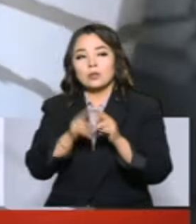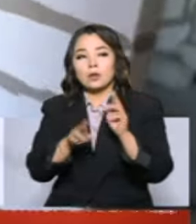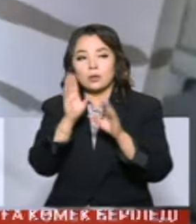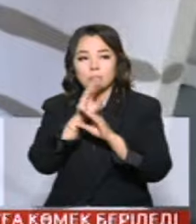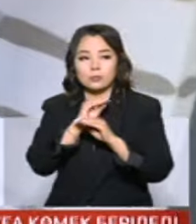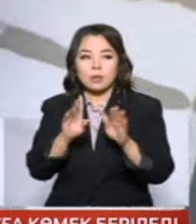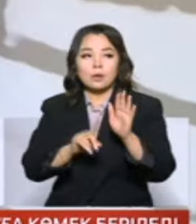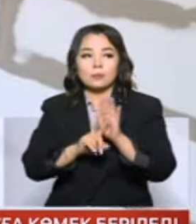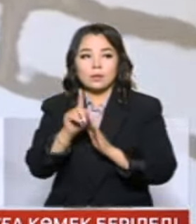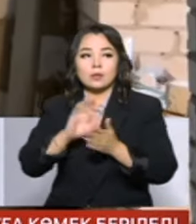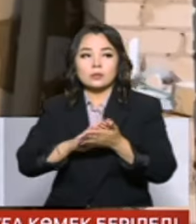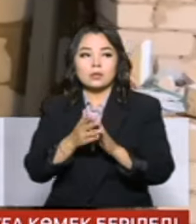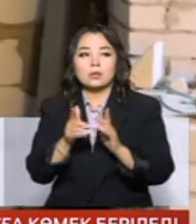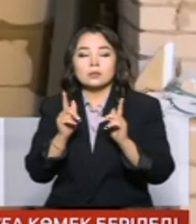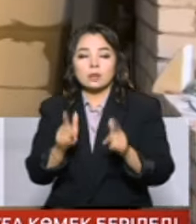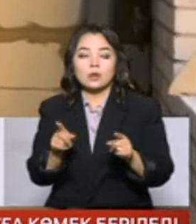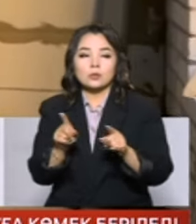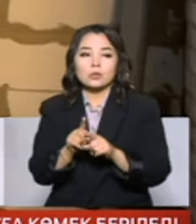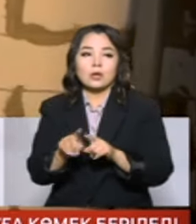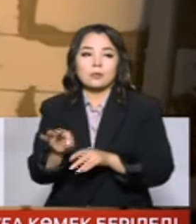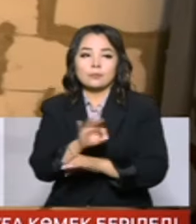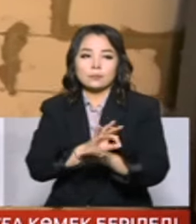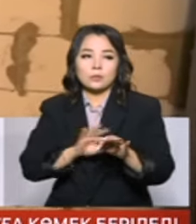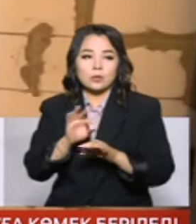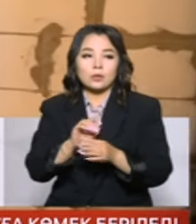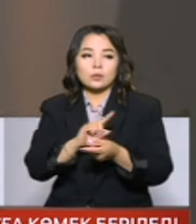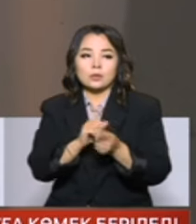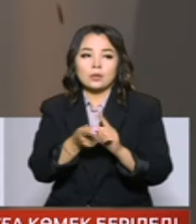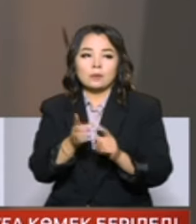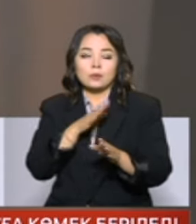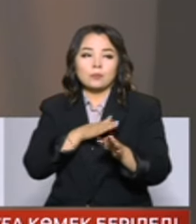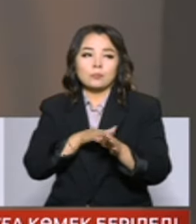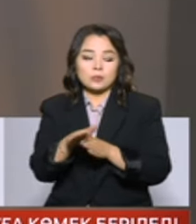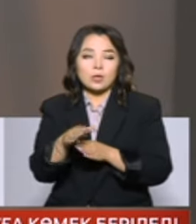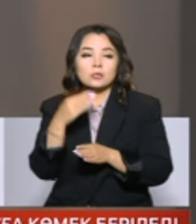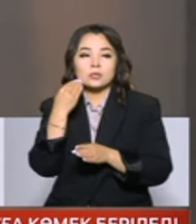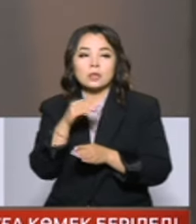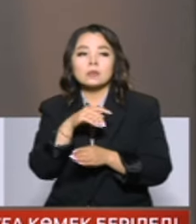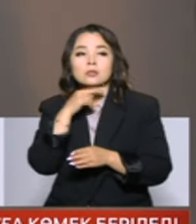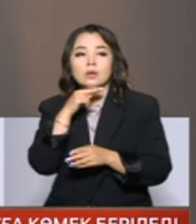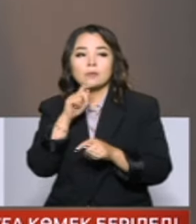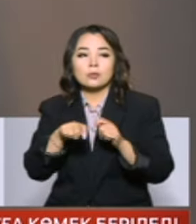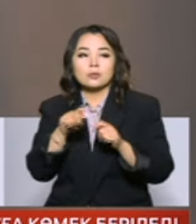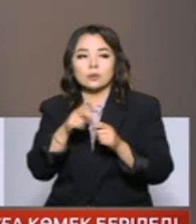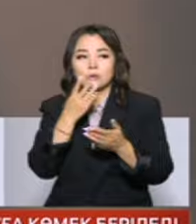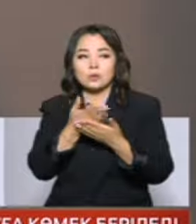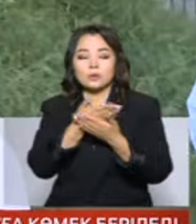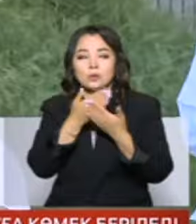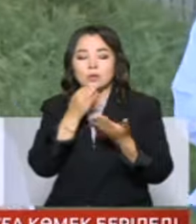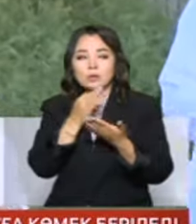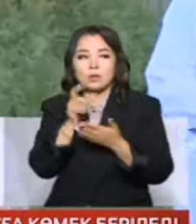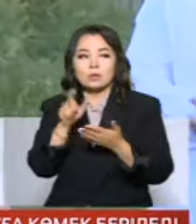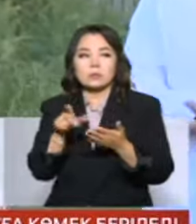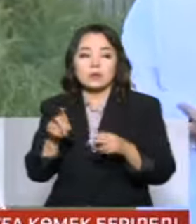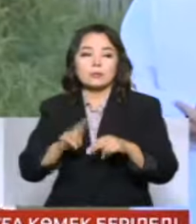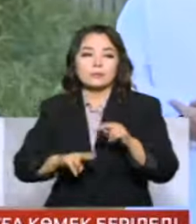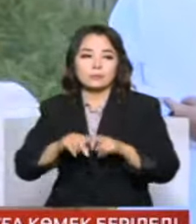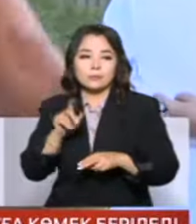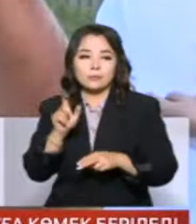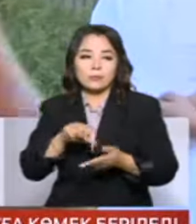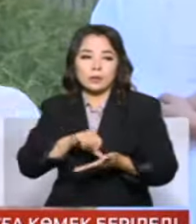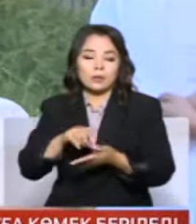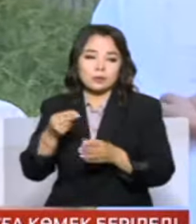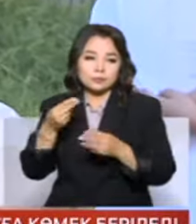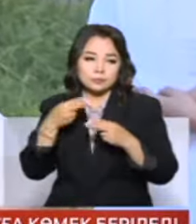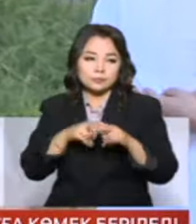Тіпті әу баста келіскен пәтер сызбасы қазір мүлдем өзгеріп кеткен. Ал сапасы сын көтермейді, дейді үлескерлер. Апрельде дейді, жазды